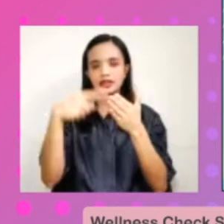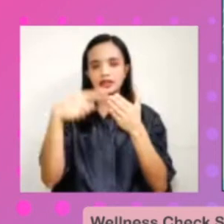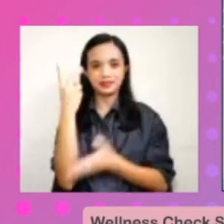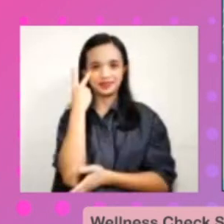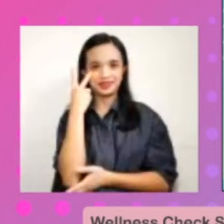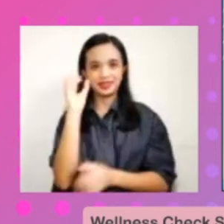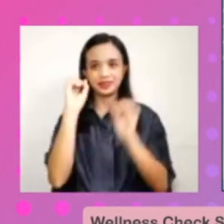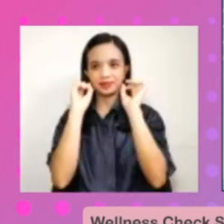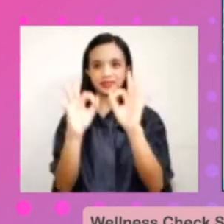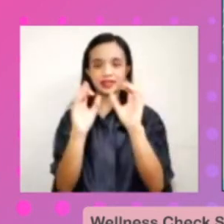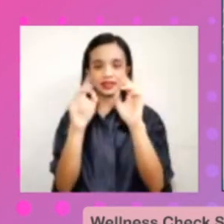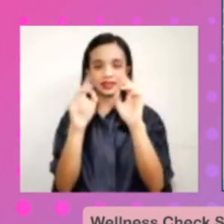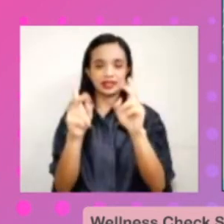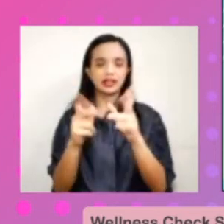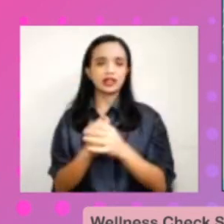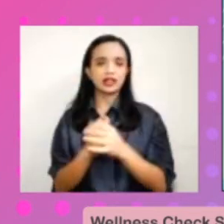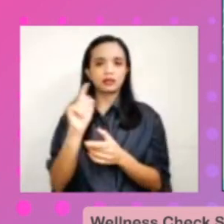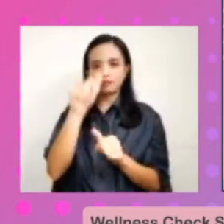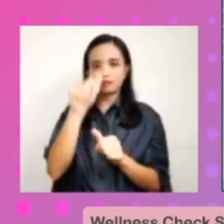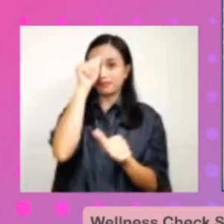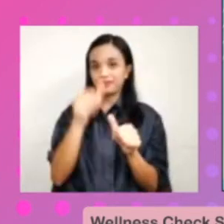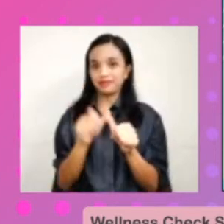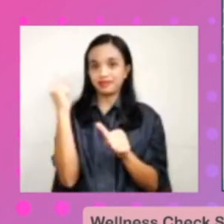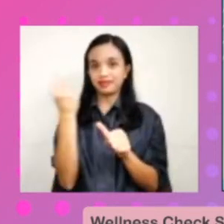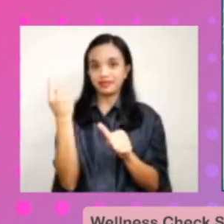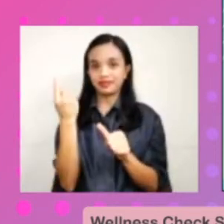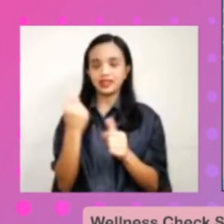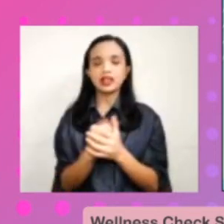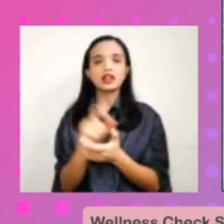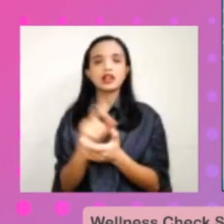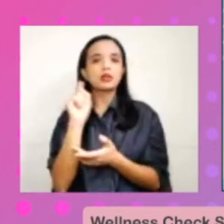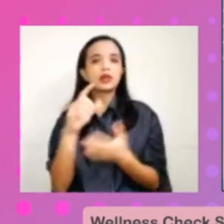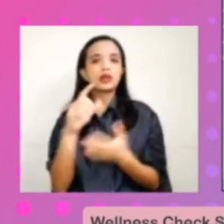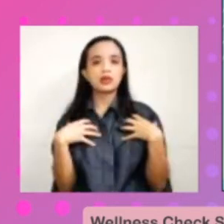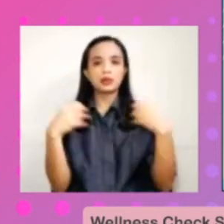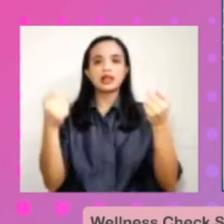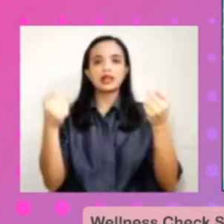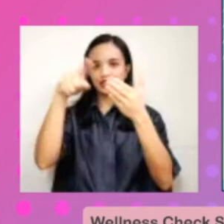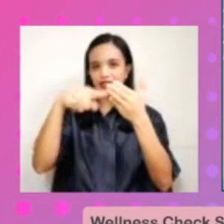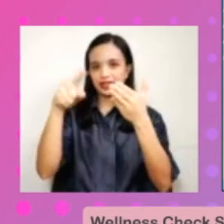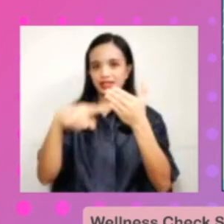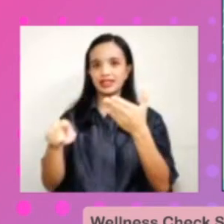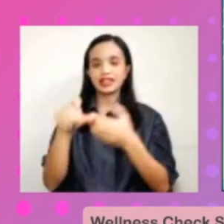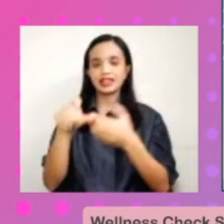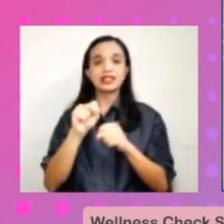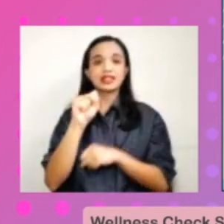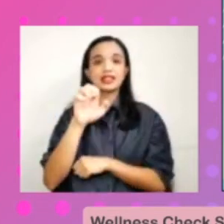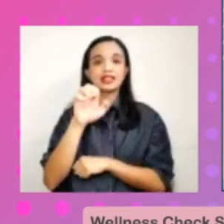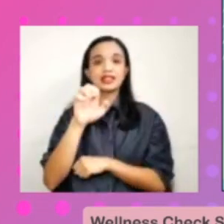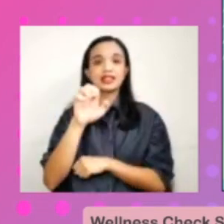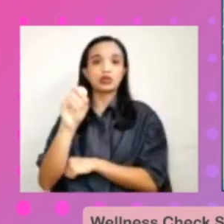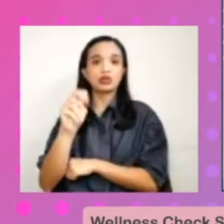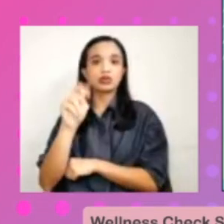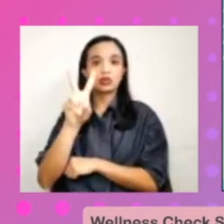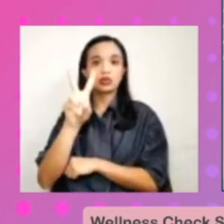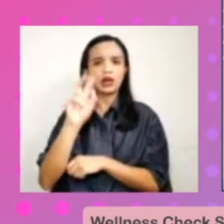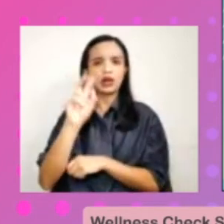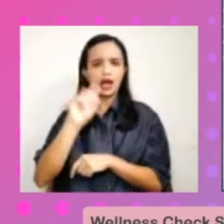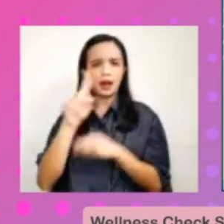sa inyong screen or pumunta po kayo sa link na makikita niyo sa inyong screen. Okay po ba yun? Wellness Check na po ba